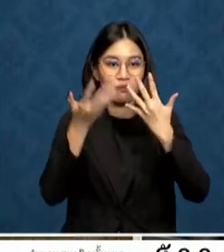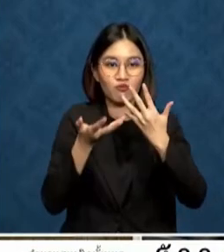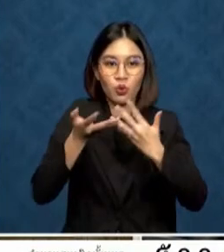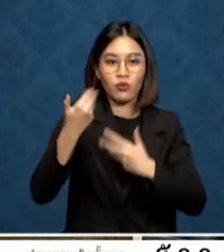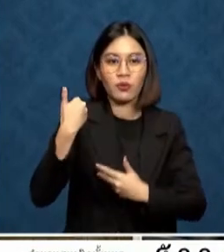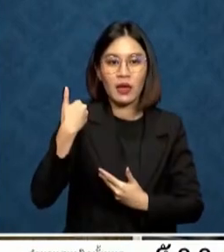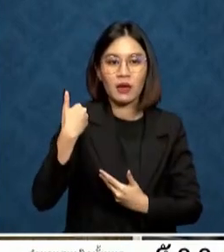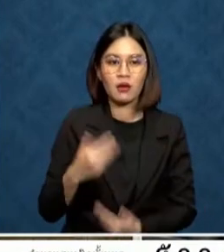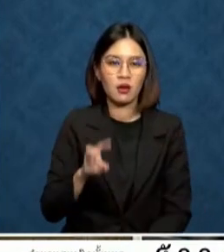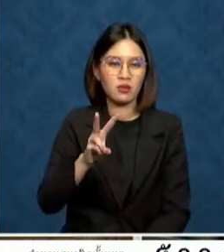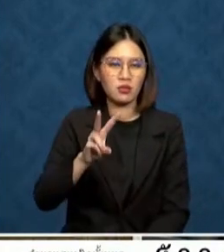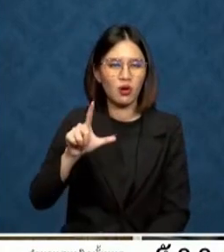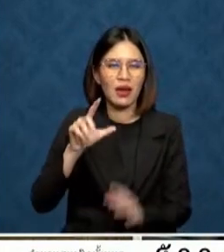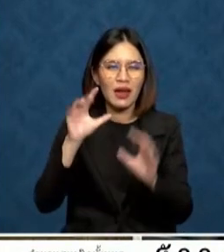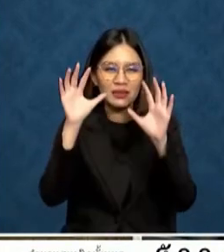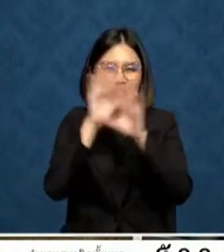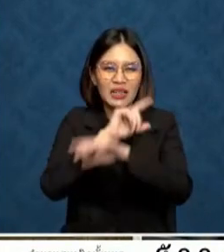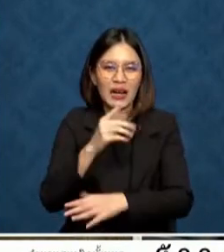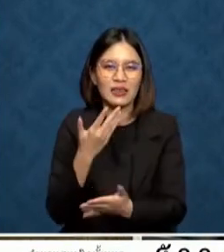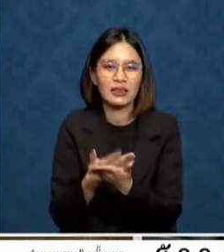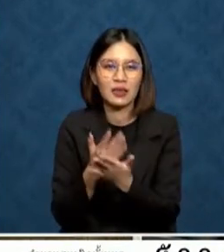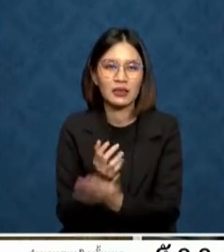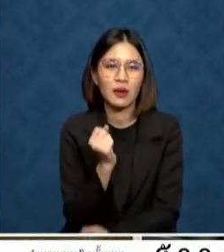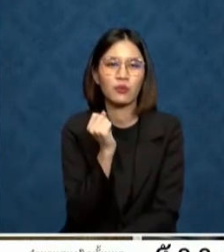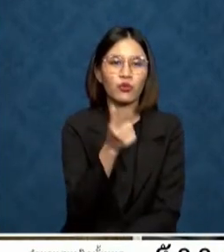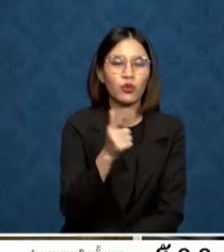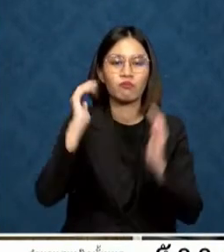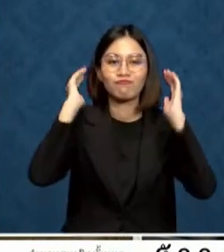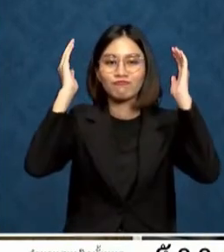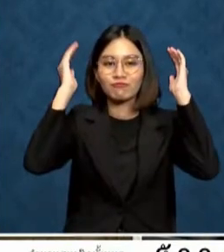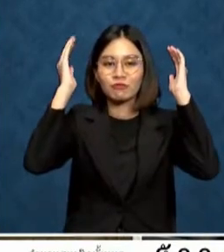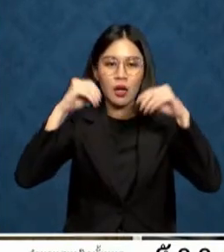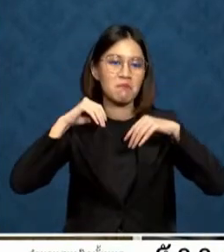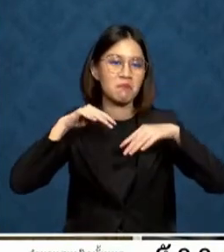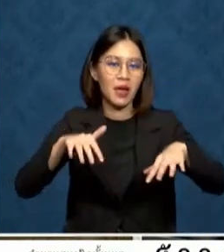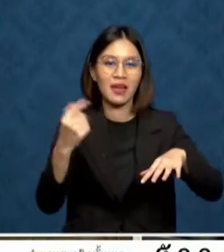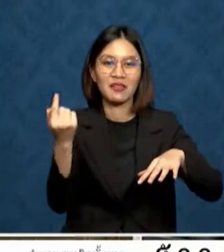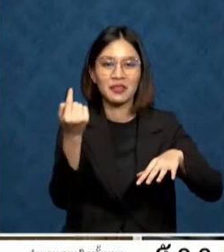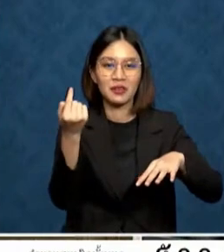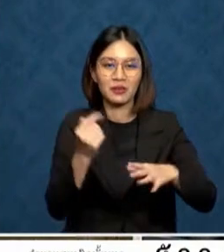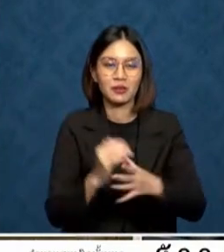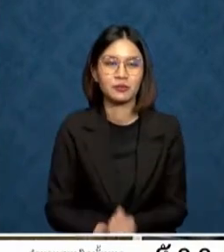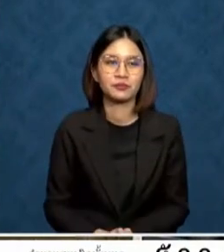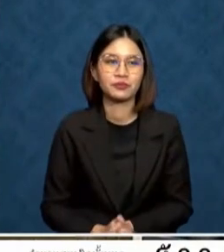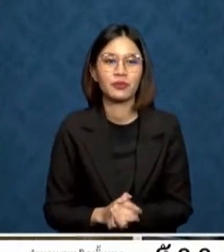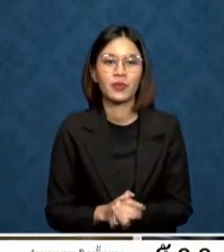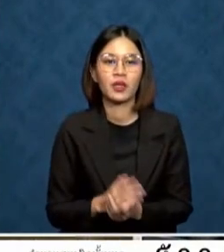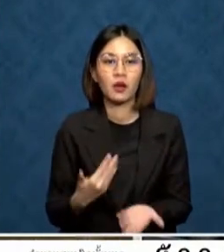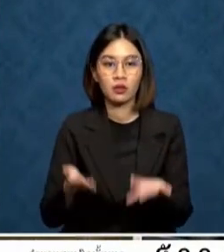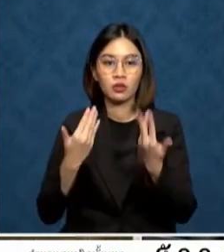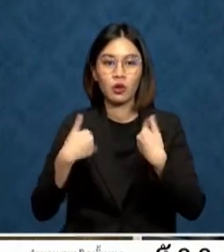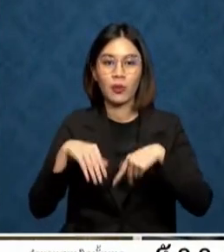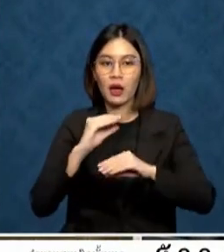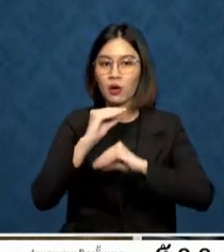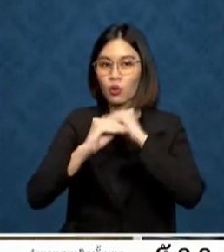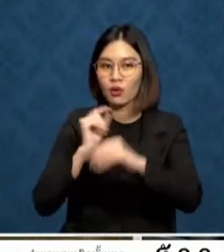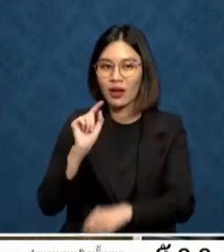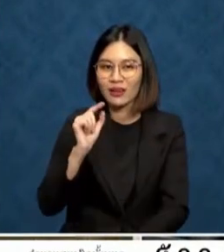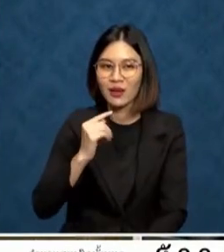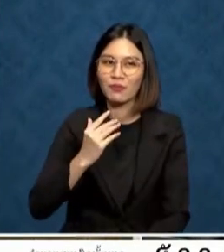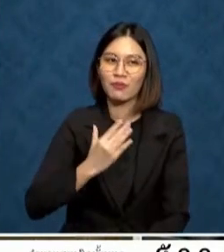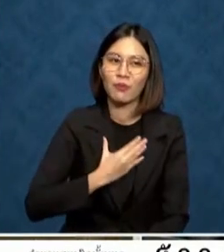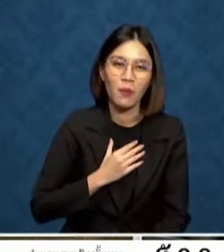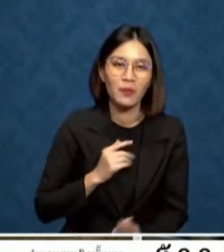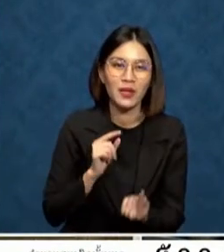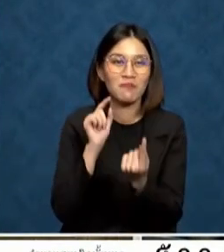2ล้านมันก็เป็นเหมือนการจ่ายเงินเพิ่มยิงแอโฆษณาเพียงเท่านั้นอีกโครงการนึงครับที่ผมบังเอิญ